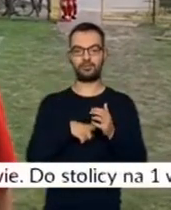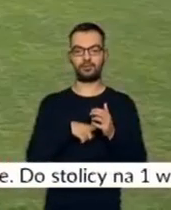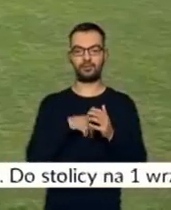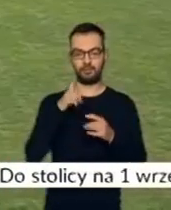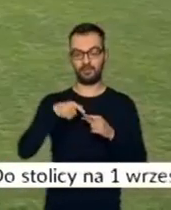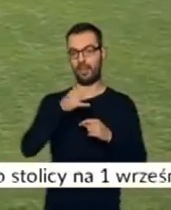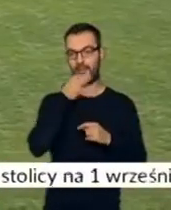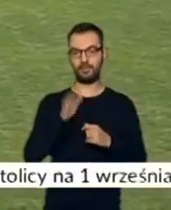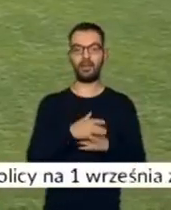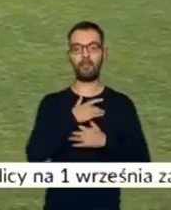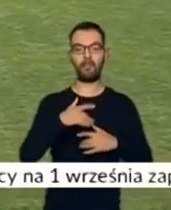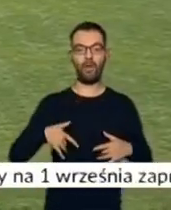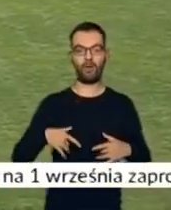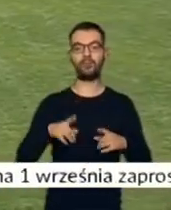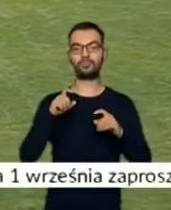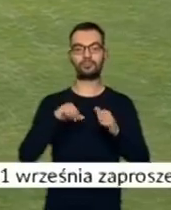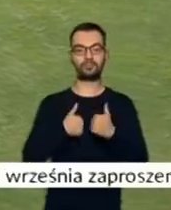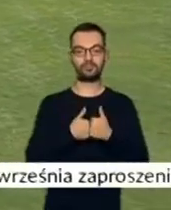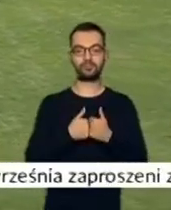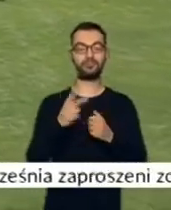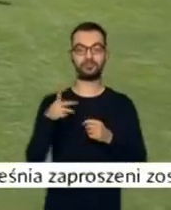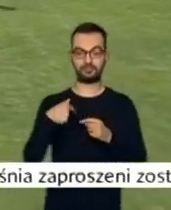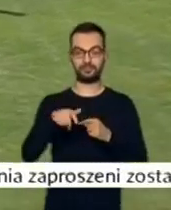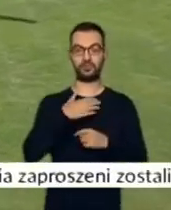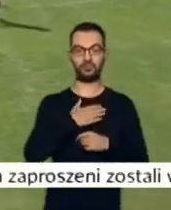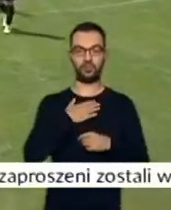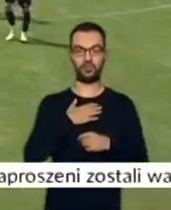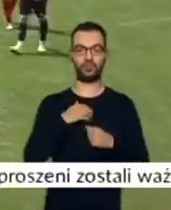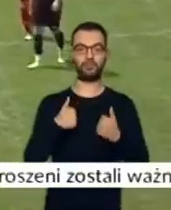będzie dobrze. Polonia rozpocznie walkę o ligowe punkty w najbliższą